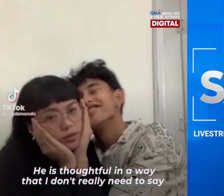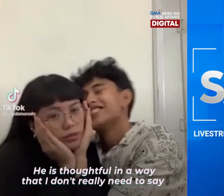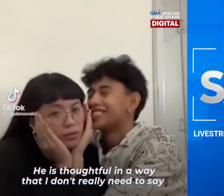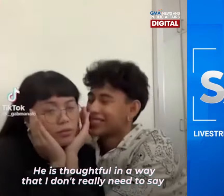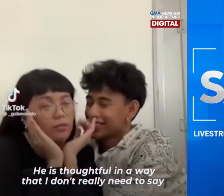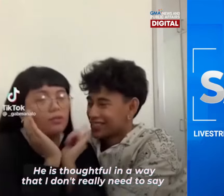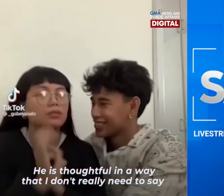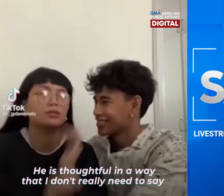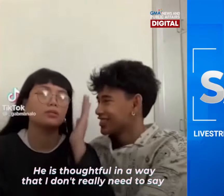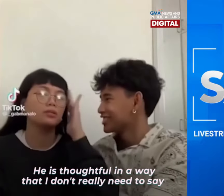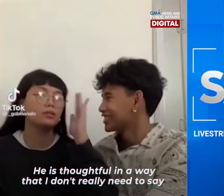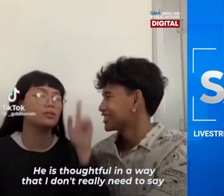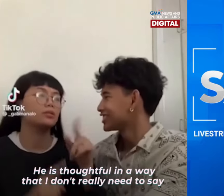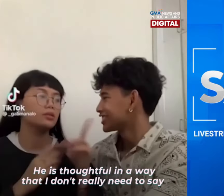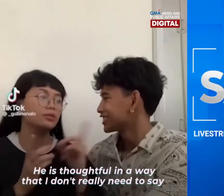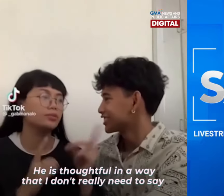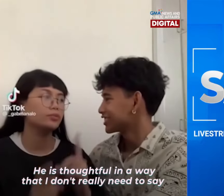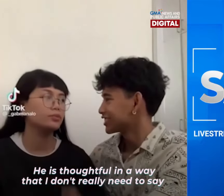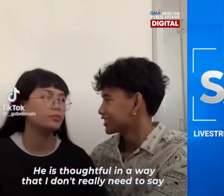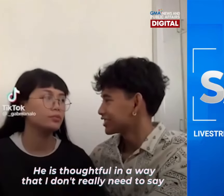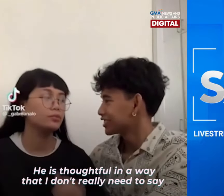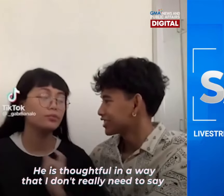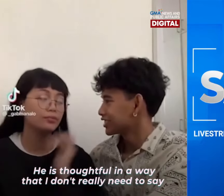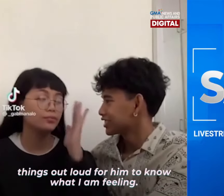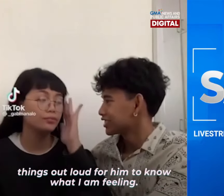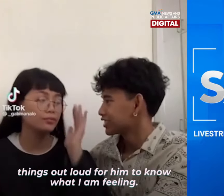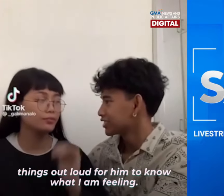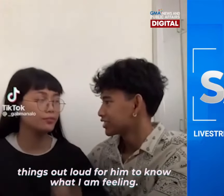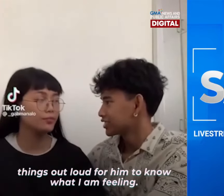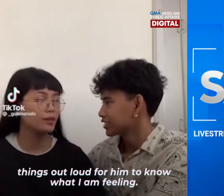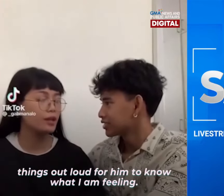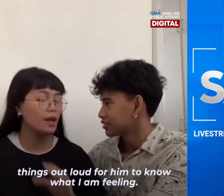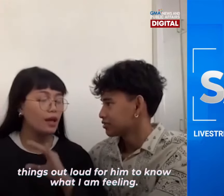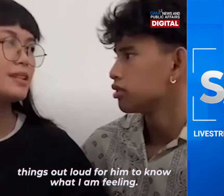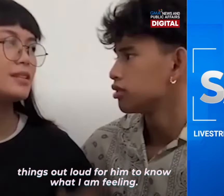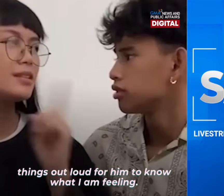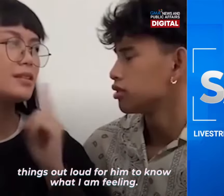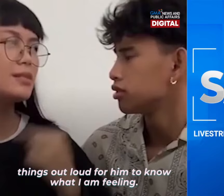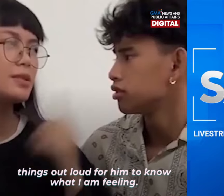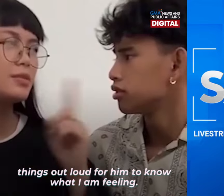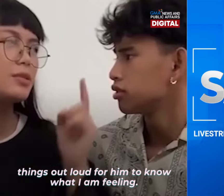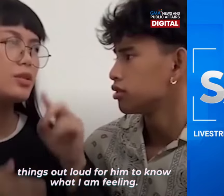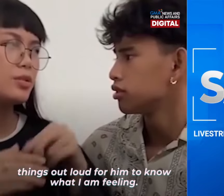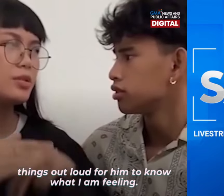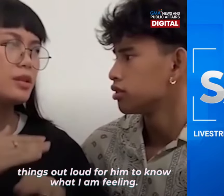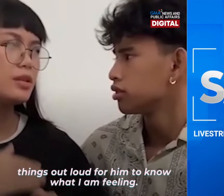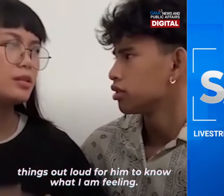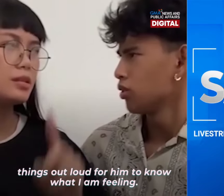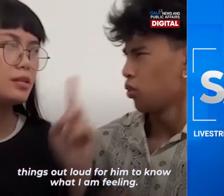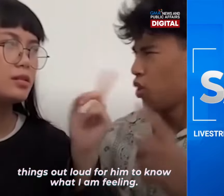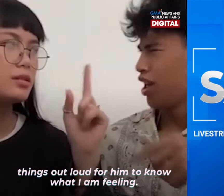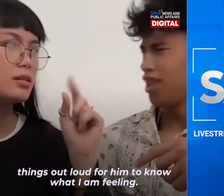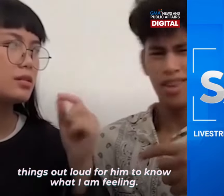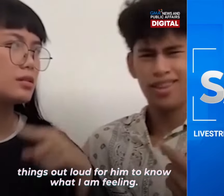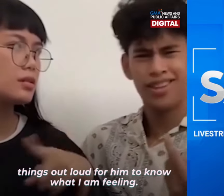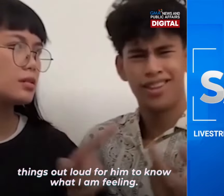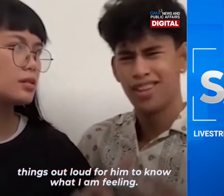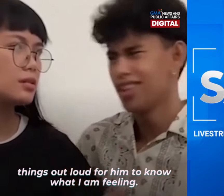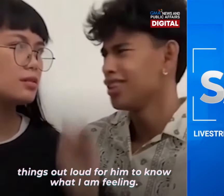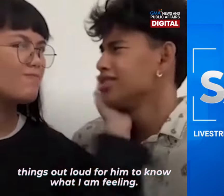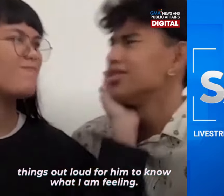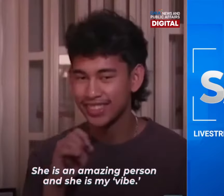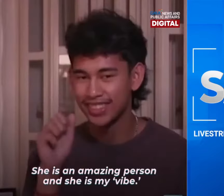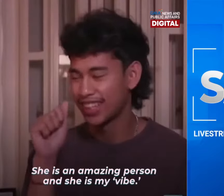Siya in a way na I don't really need to say things out loud for him to know what I